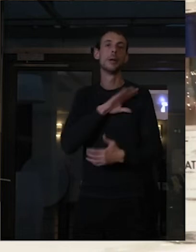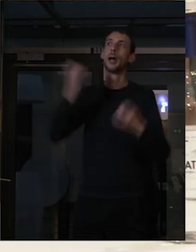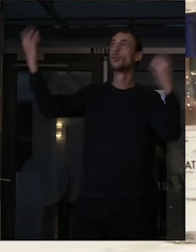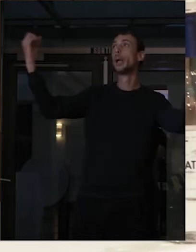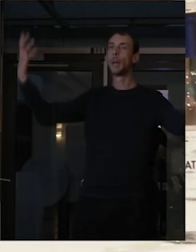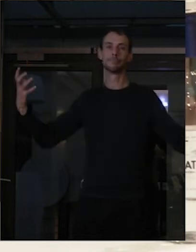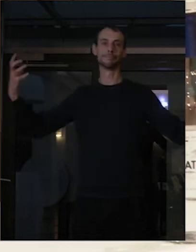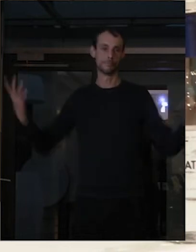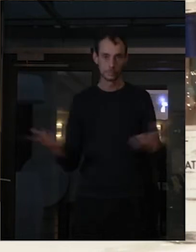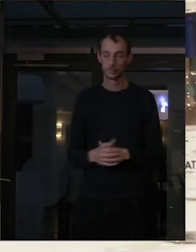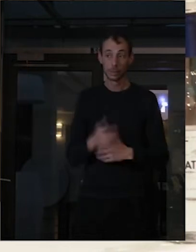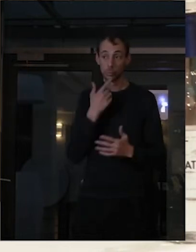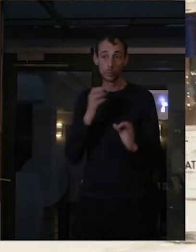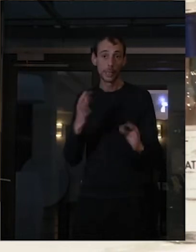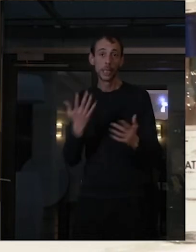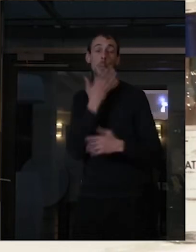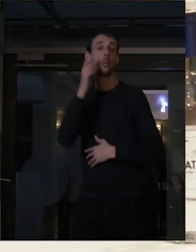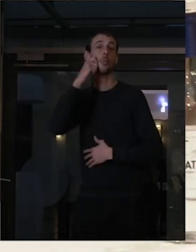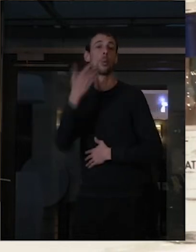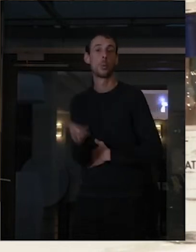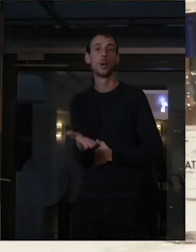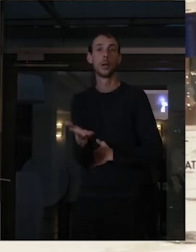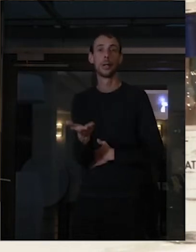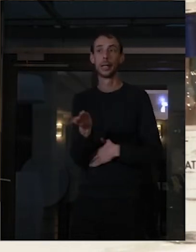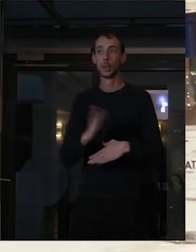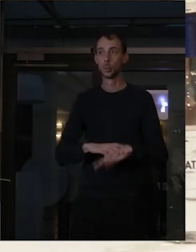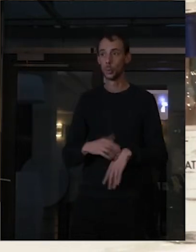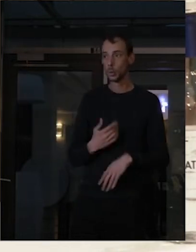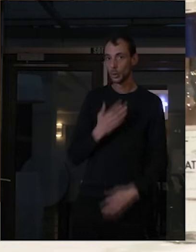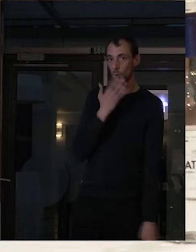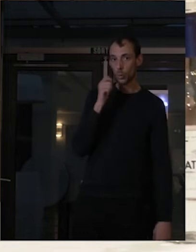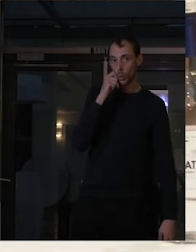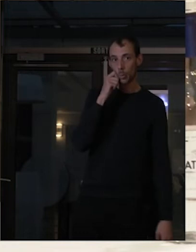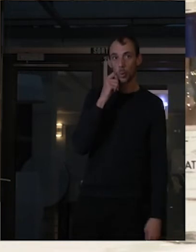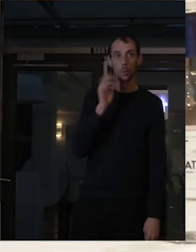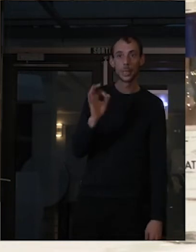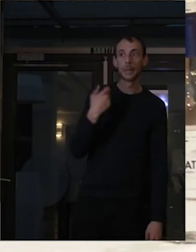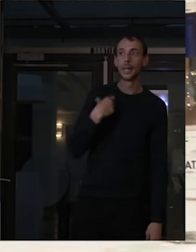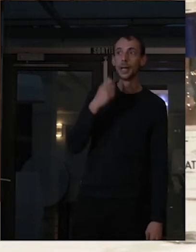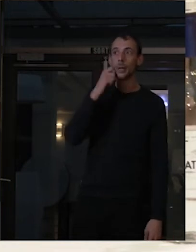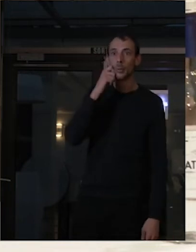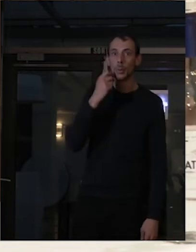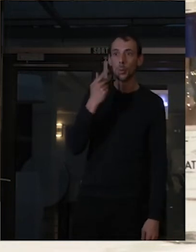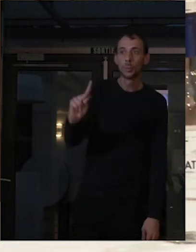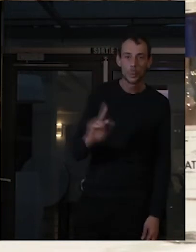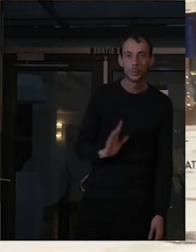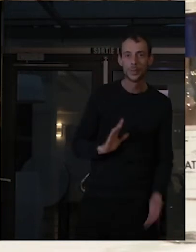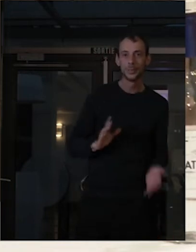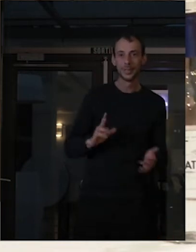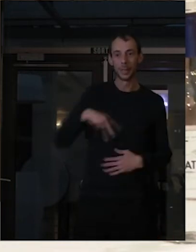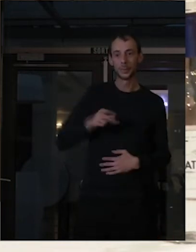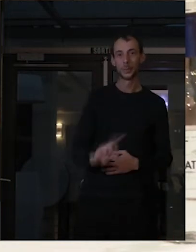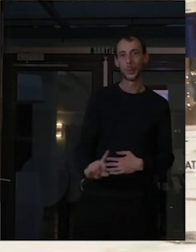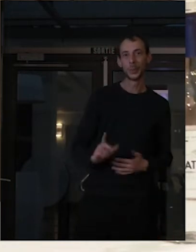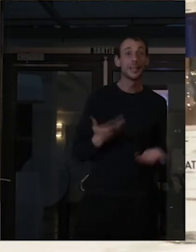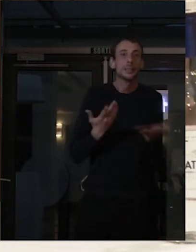c'est couleur chair. Sauf que moi, couleur chair, c'est pas trop ma couleur chair. Enfin, c'est trop